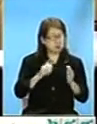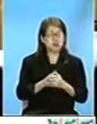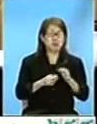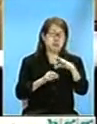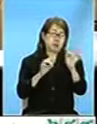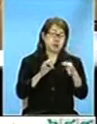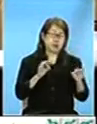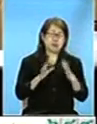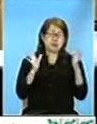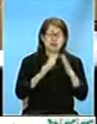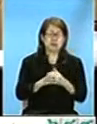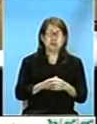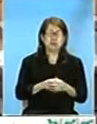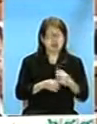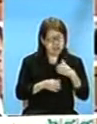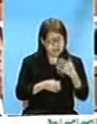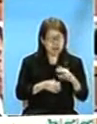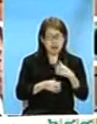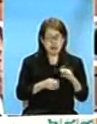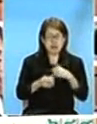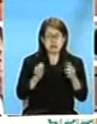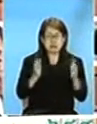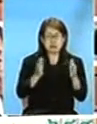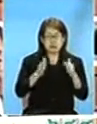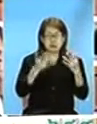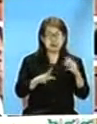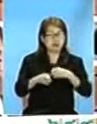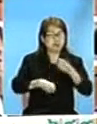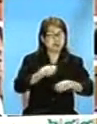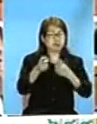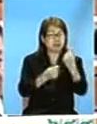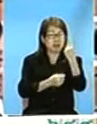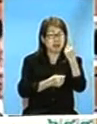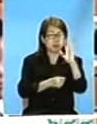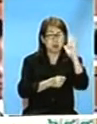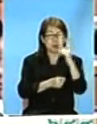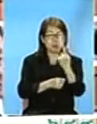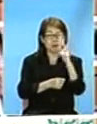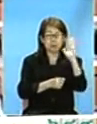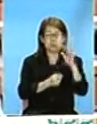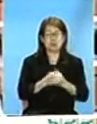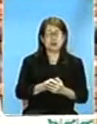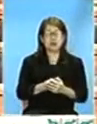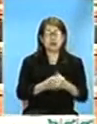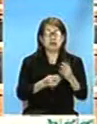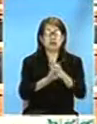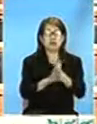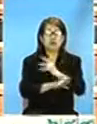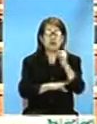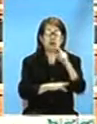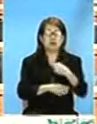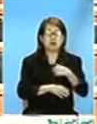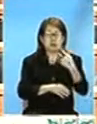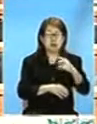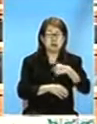ะประเด็นไม่เยอะท่านตัด ผมพยายามจะกระชับครับแต่ว่าผมเนี่ยอภิปรายรอบเดียวท่านประธานแล้วที่ผ่านมาเนี่ยผมแน่ใจ